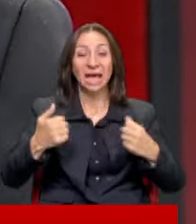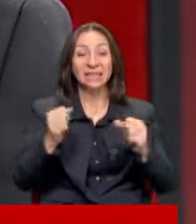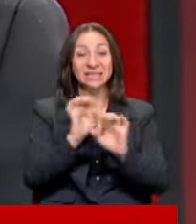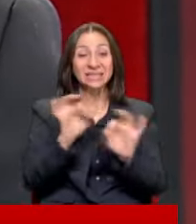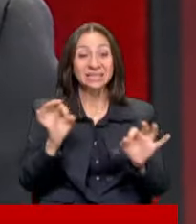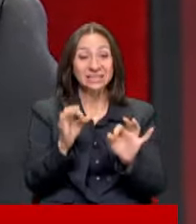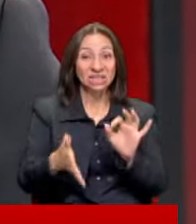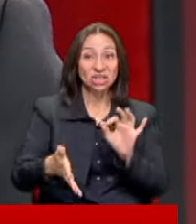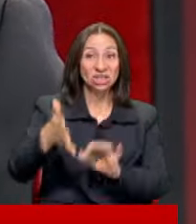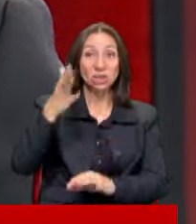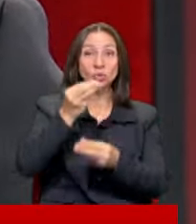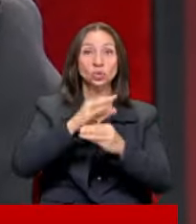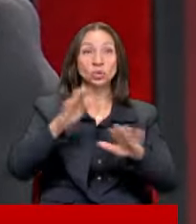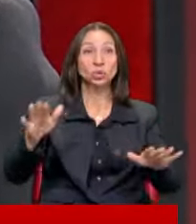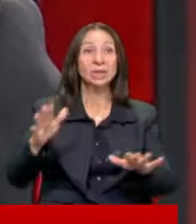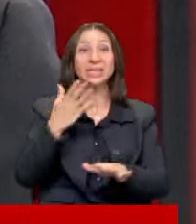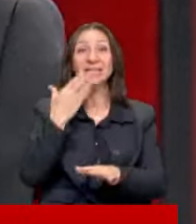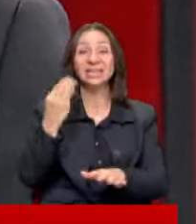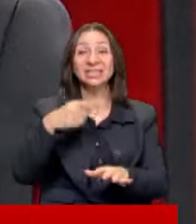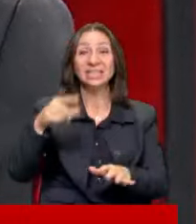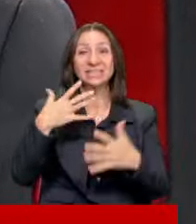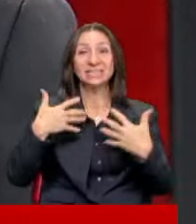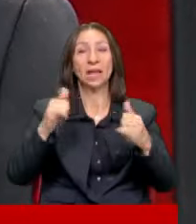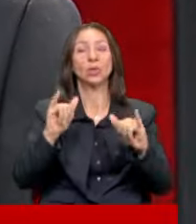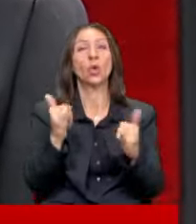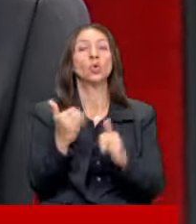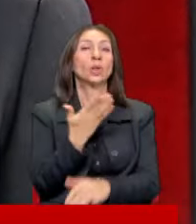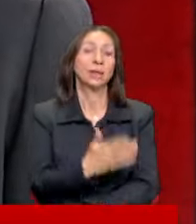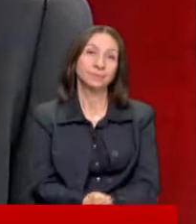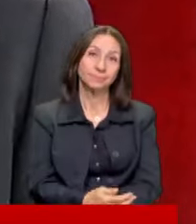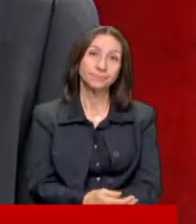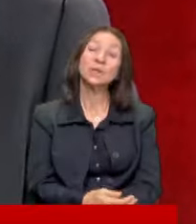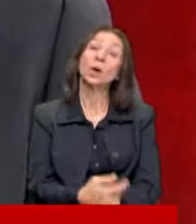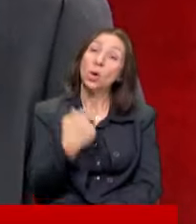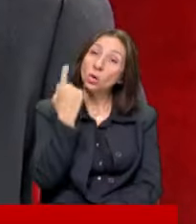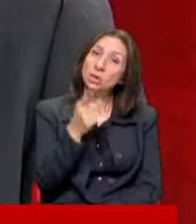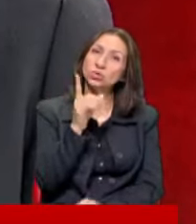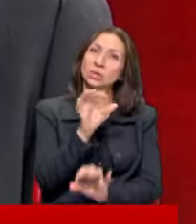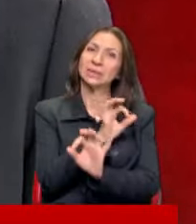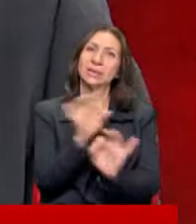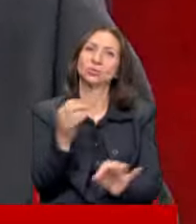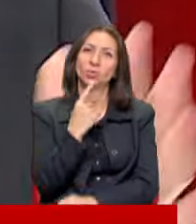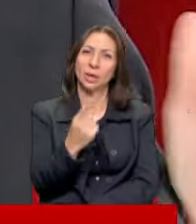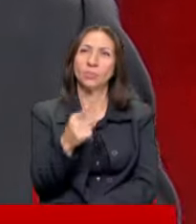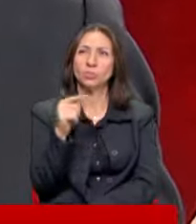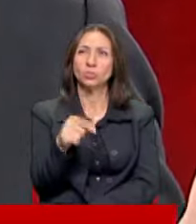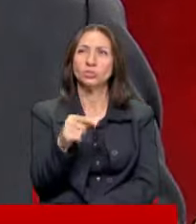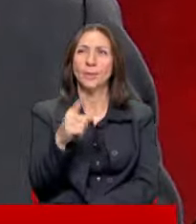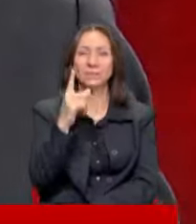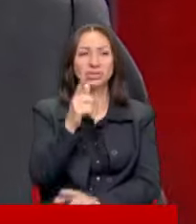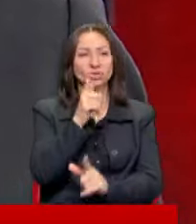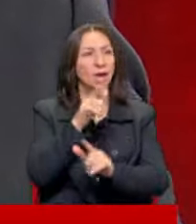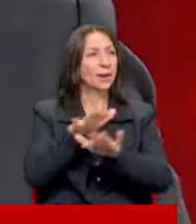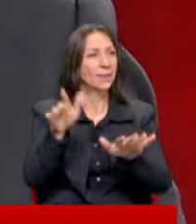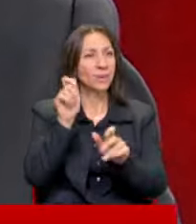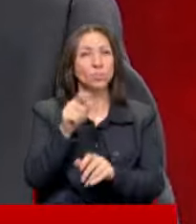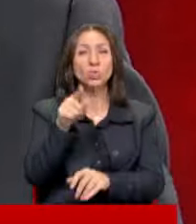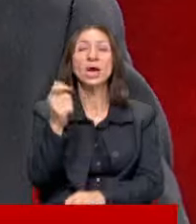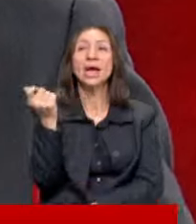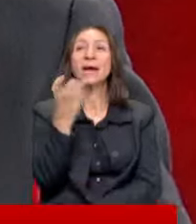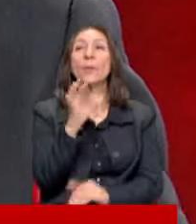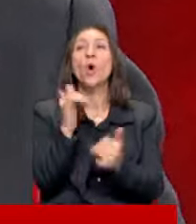bir şekilde yetişen çocuklarımızın gençlerin sağlığıyla oynuyorlar O nedenle şunu çok net söyleyeyim Buradan da bir çağrı yapalım Bu